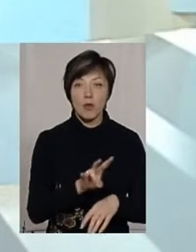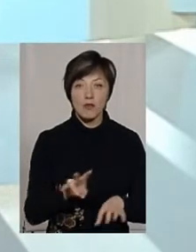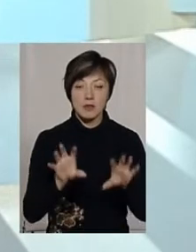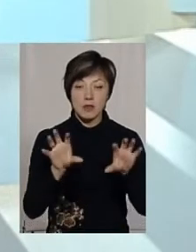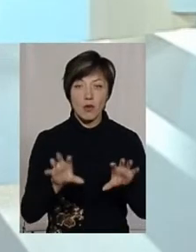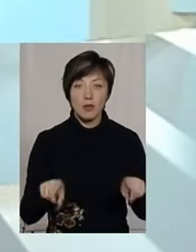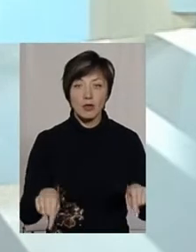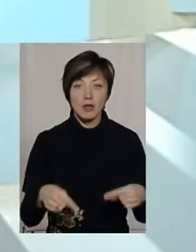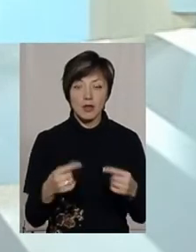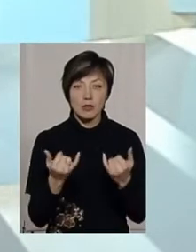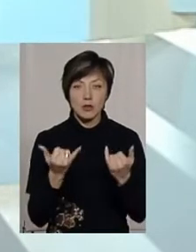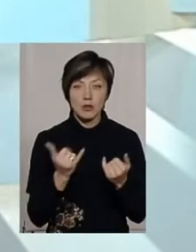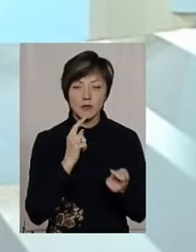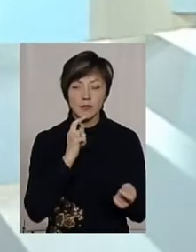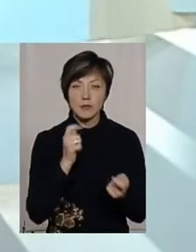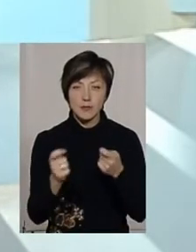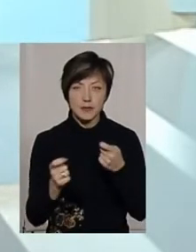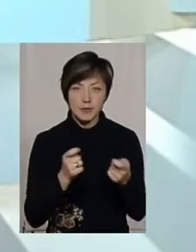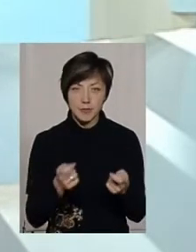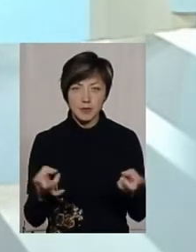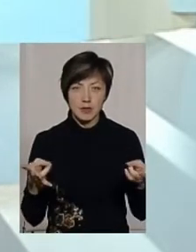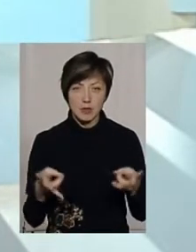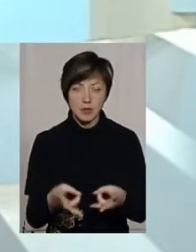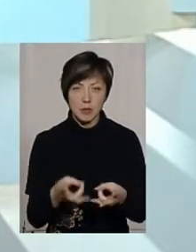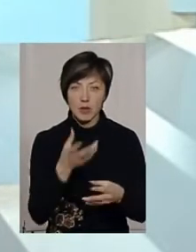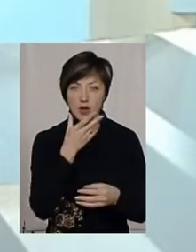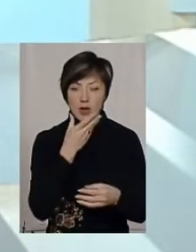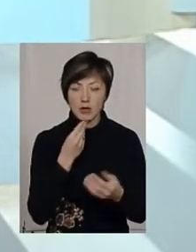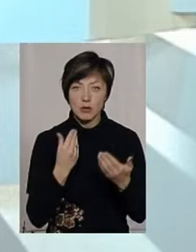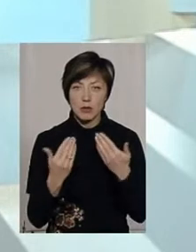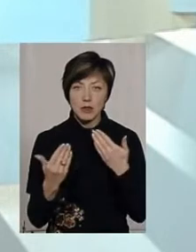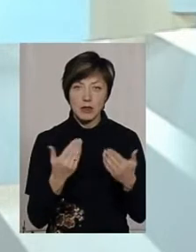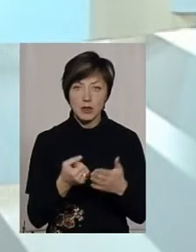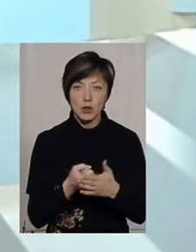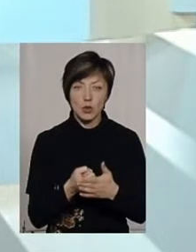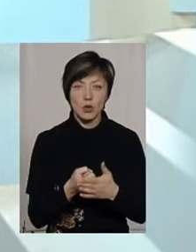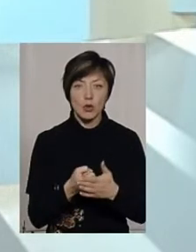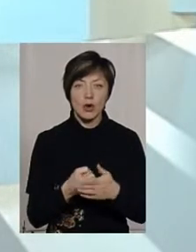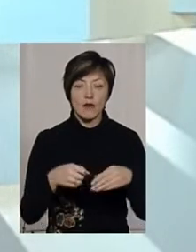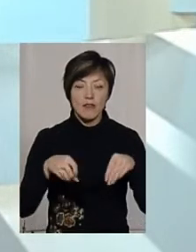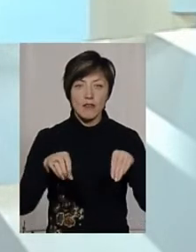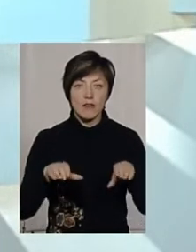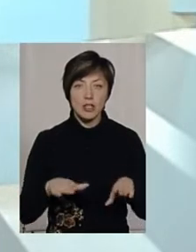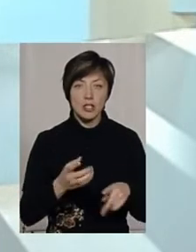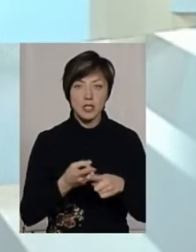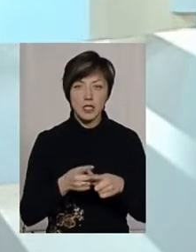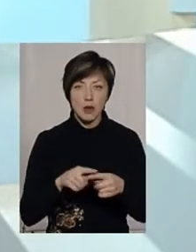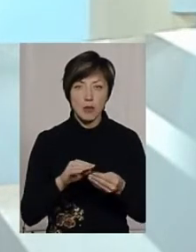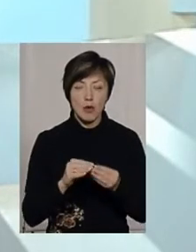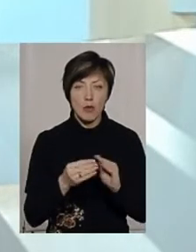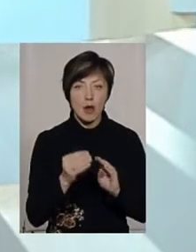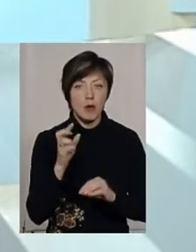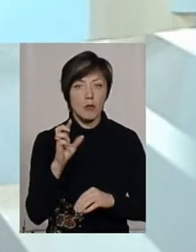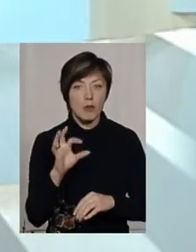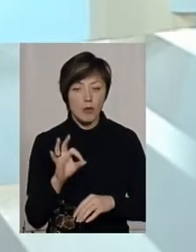законодавцям сьогодні треба дуже акуратно і гарно підійти до вирішення цієї проблеми, тому